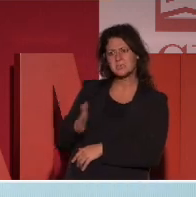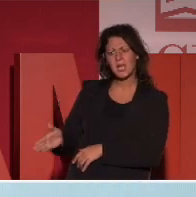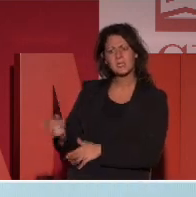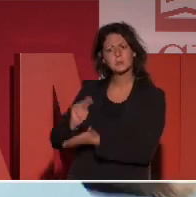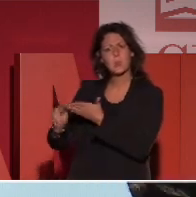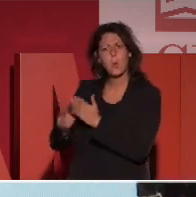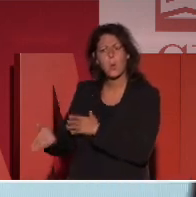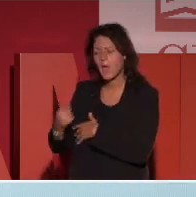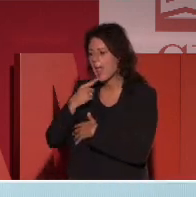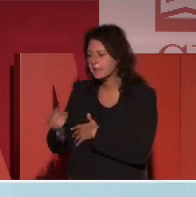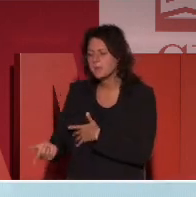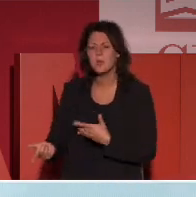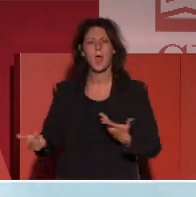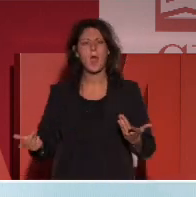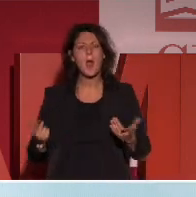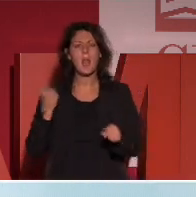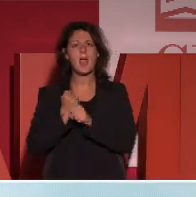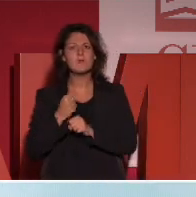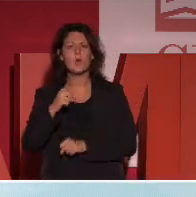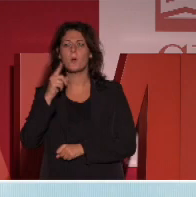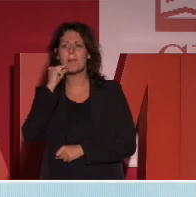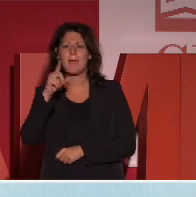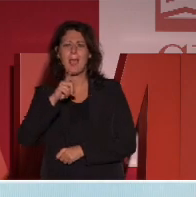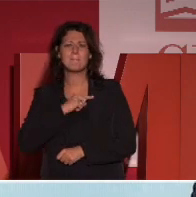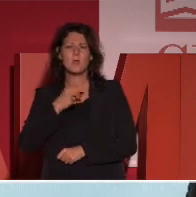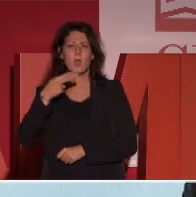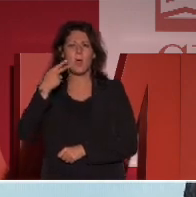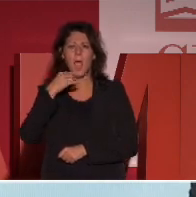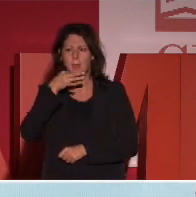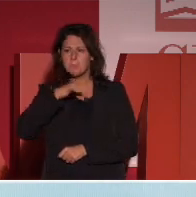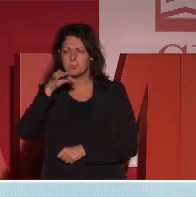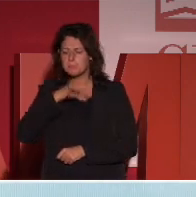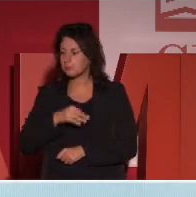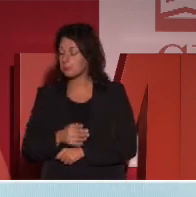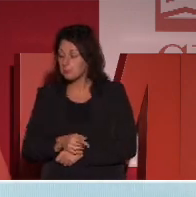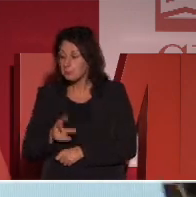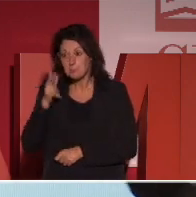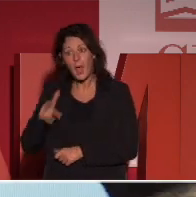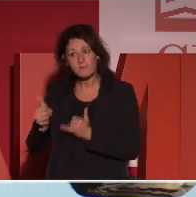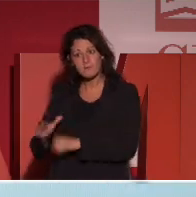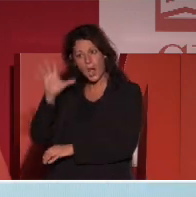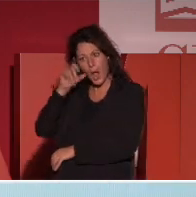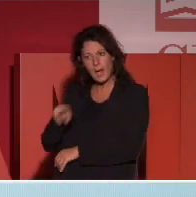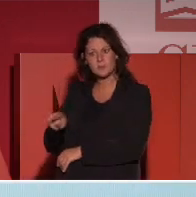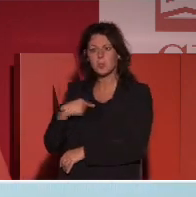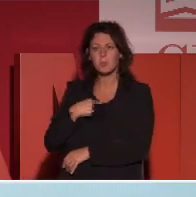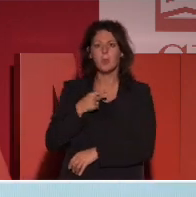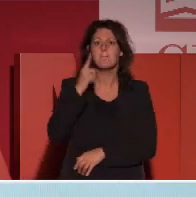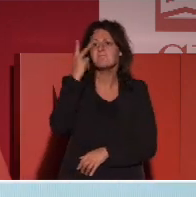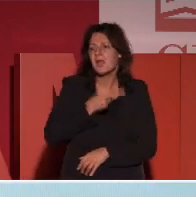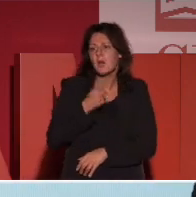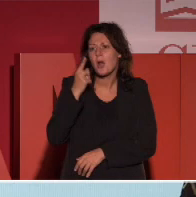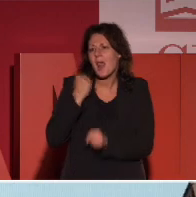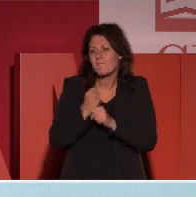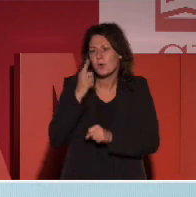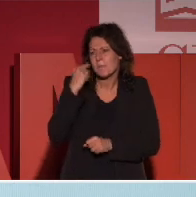dicevo e lacker buono ma capisce quello che suo papà fa nella vita ed ha tanta roba perché siccome io appartengo a